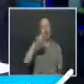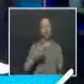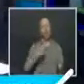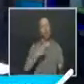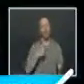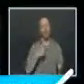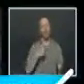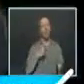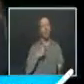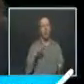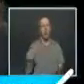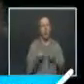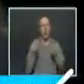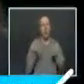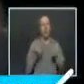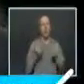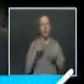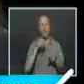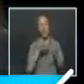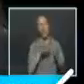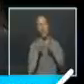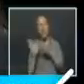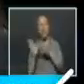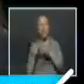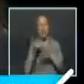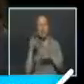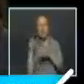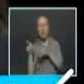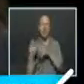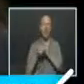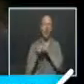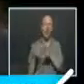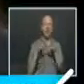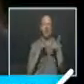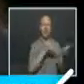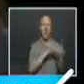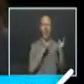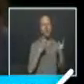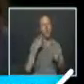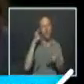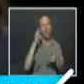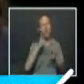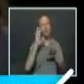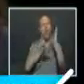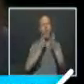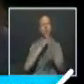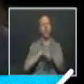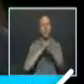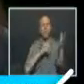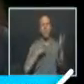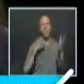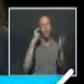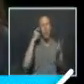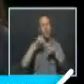אותי במישהי שהיא נוטה לצד כזה או אחר. אבל אני חושבת שיש אלימות בשמאל, אני חושבת שלפעמים בשמאל גם